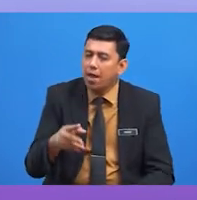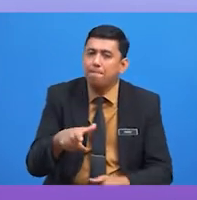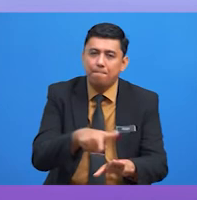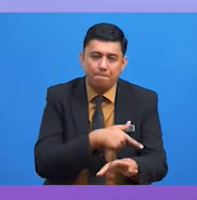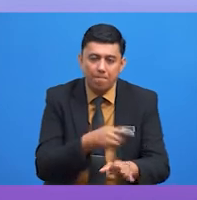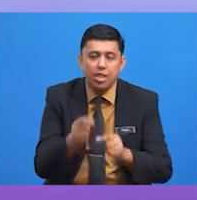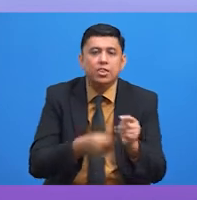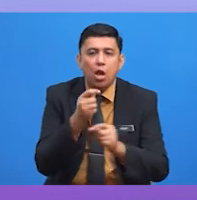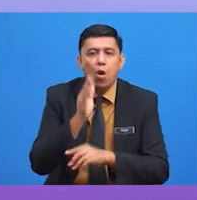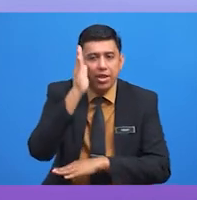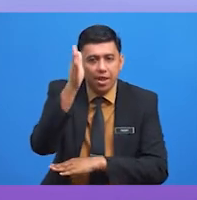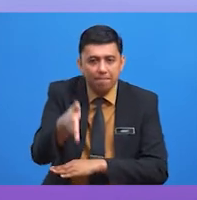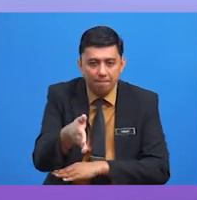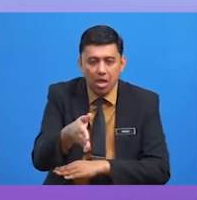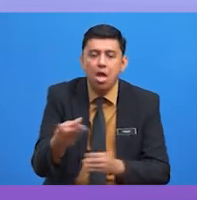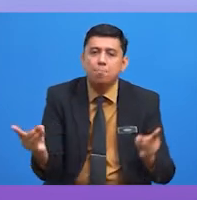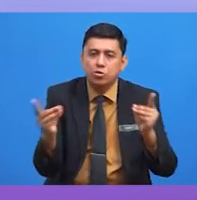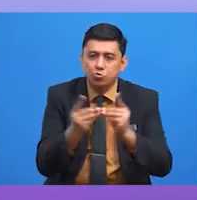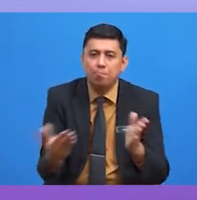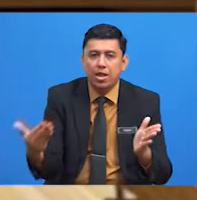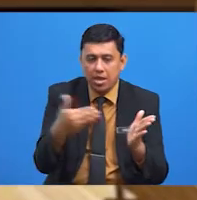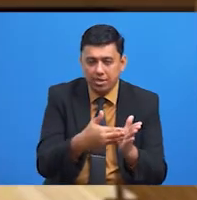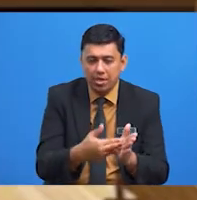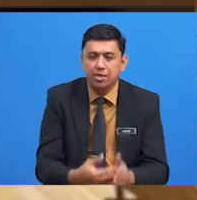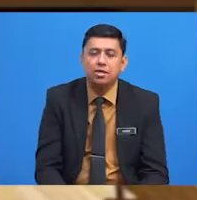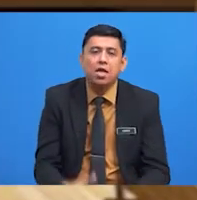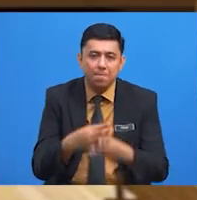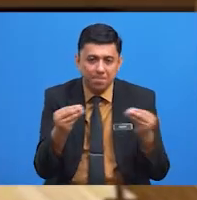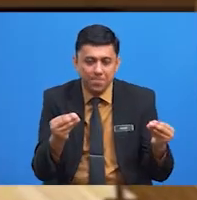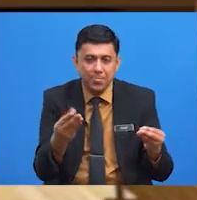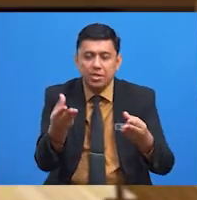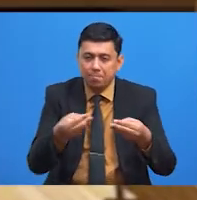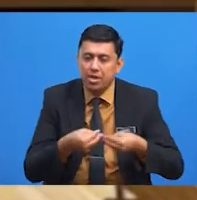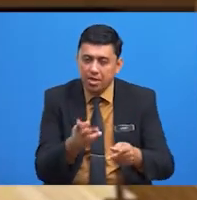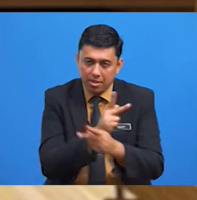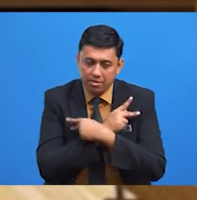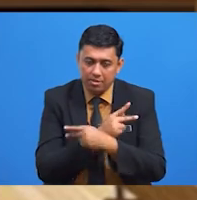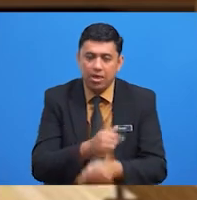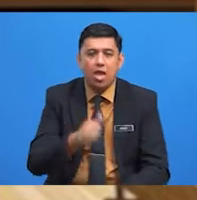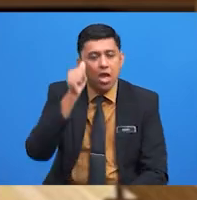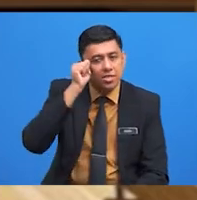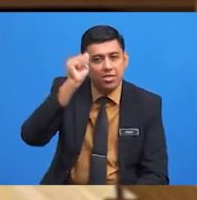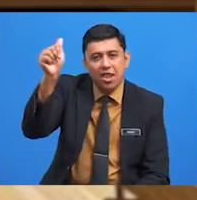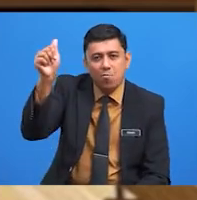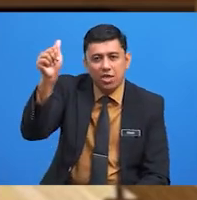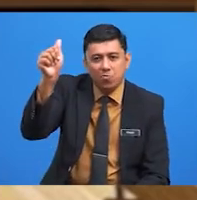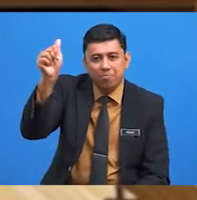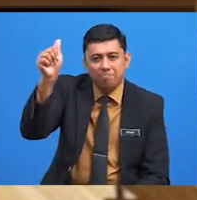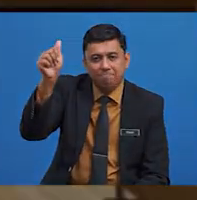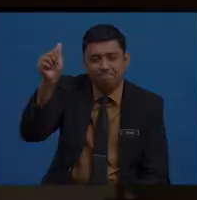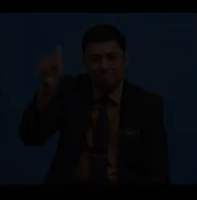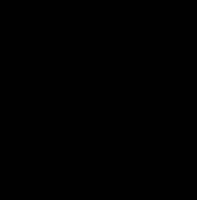tahun hadapan berjumpa lagi. Sekian, terima kasih. Assalamualaikum.